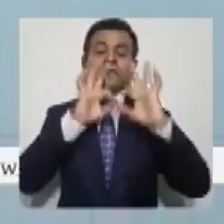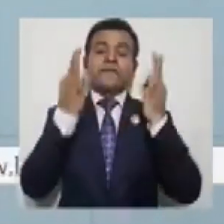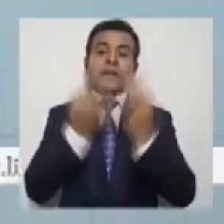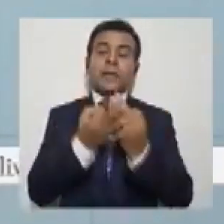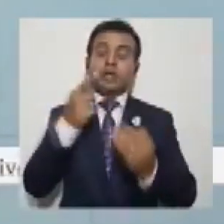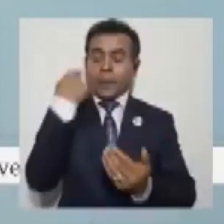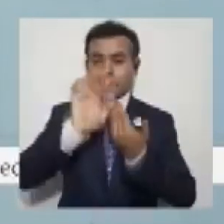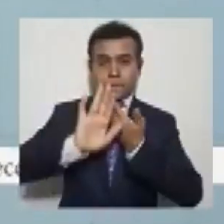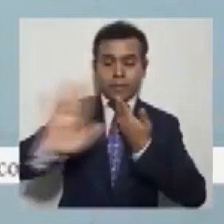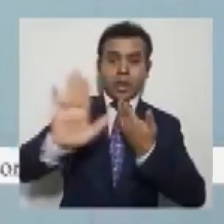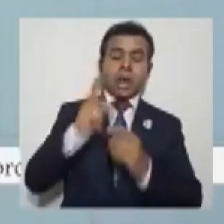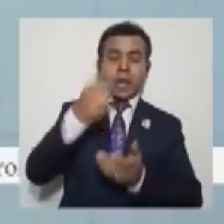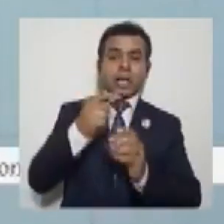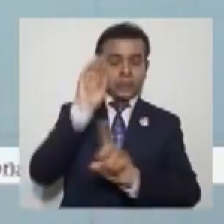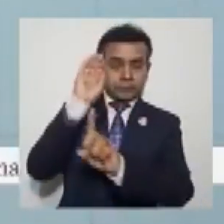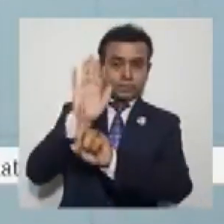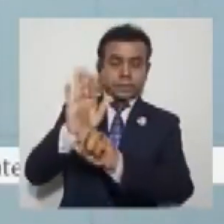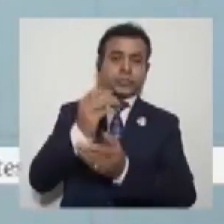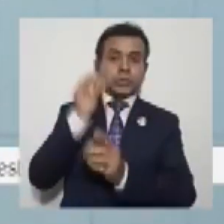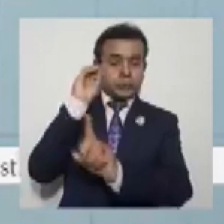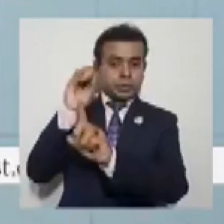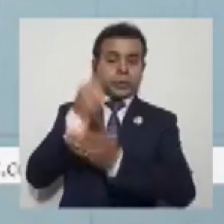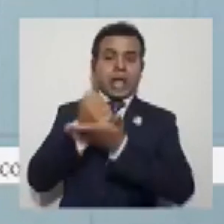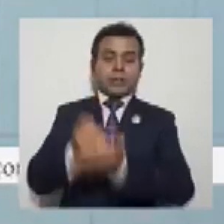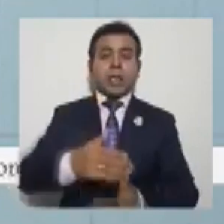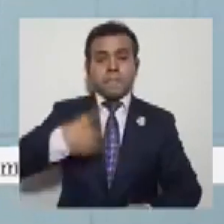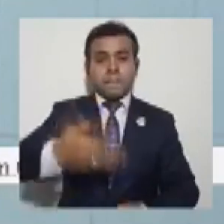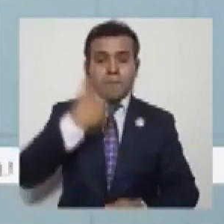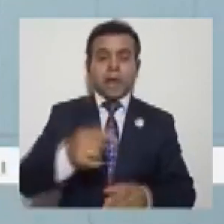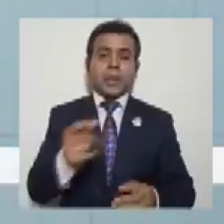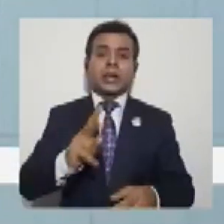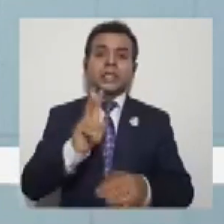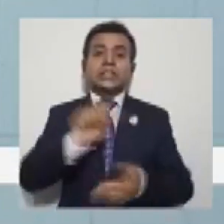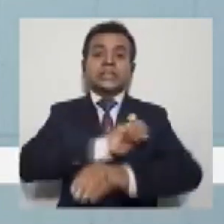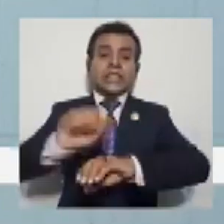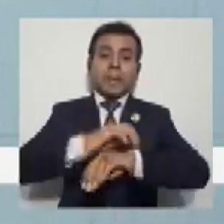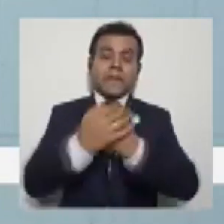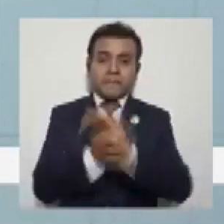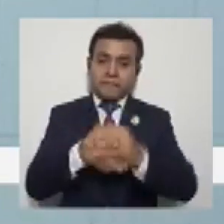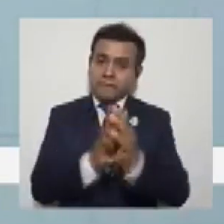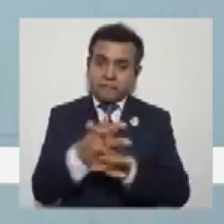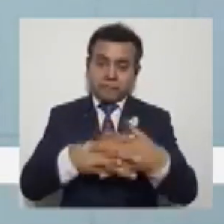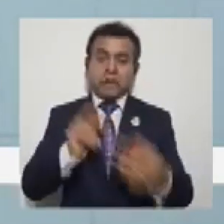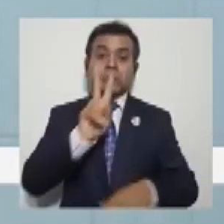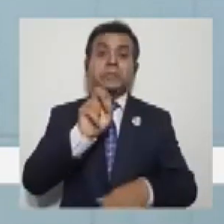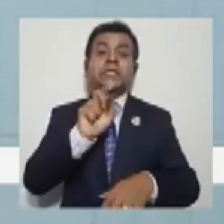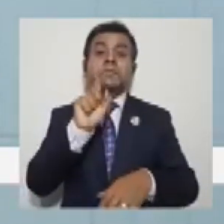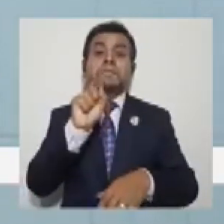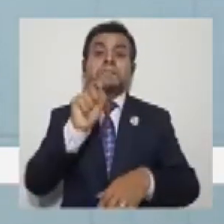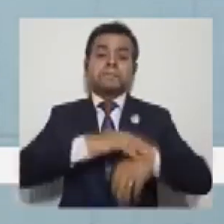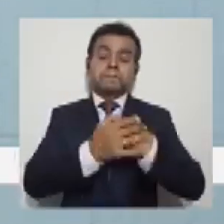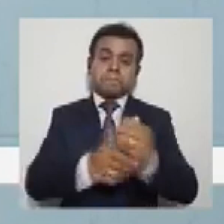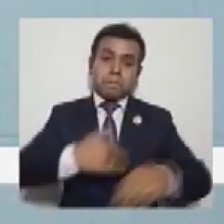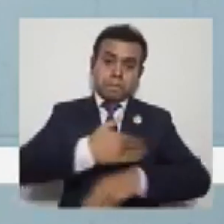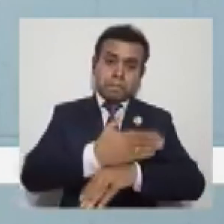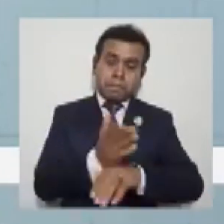একজন থেকে আরেকজনের মধ্যে কমপক্ষে 3 ফুট শারীরিক দূরত্ব বজায় রাখুন। বিশেষ জরুরি প্রয়োজনে বাড়ির বাইরে যেতে হলে অবশ্যই